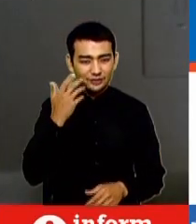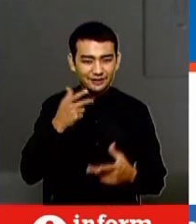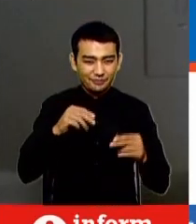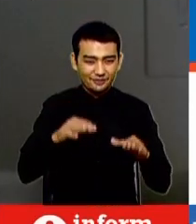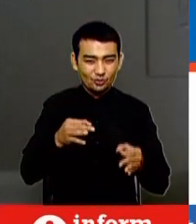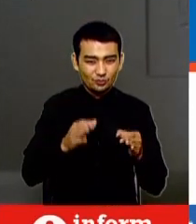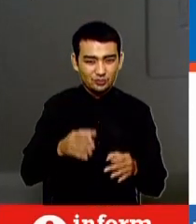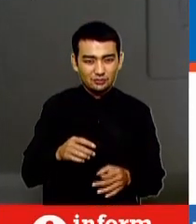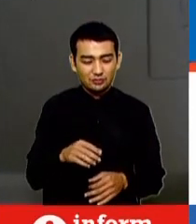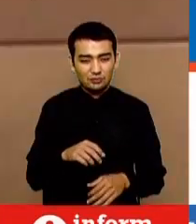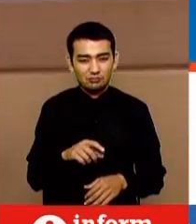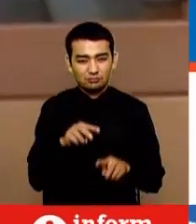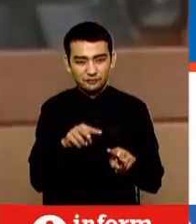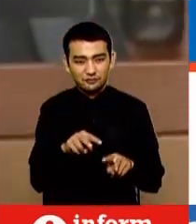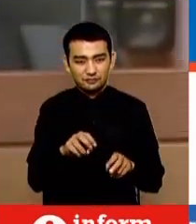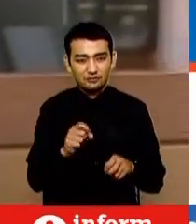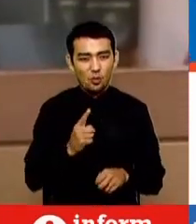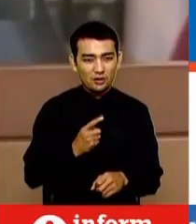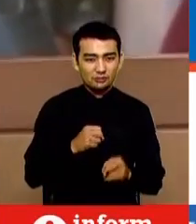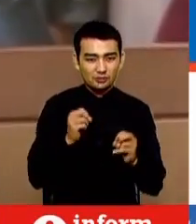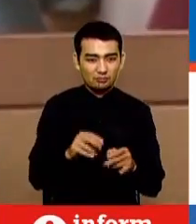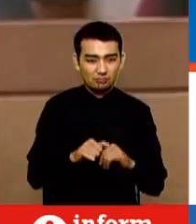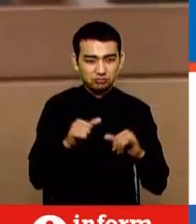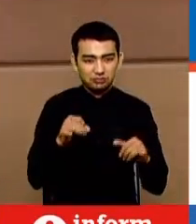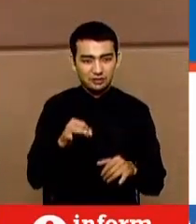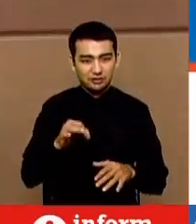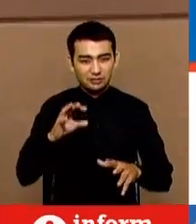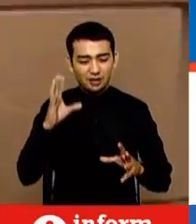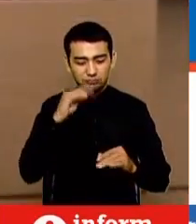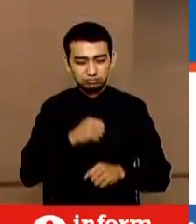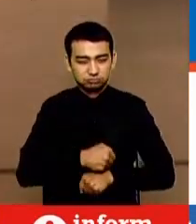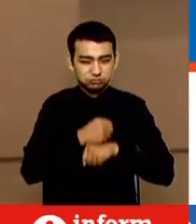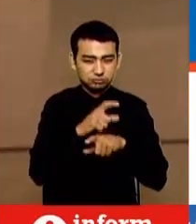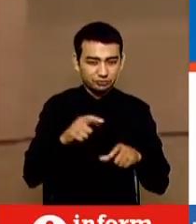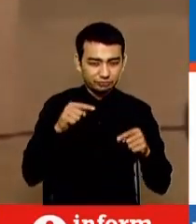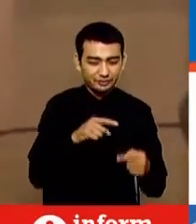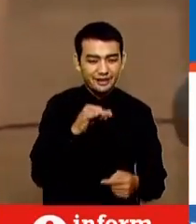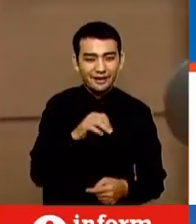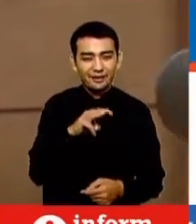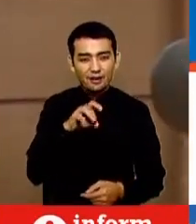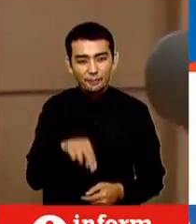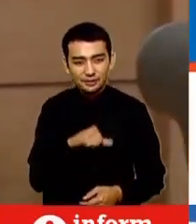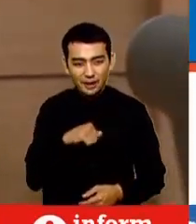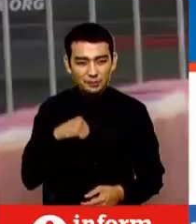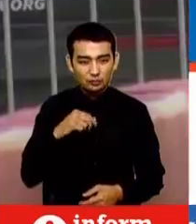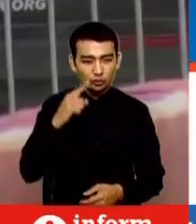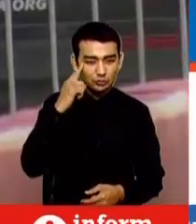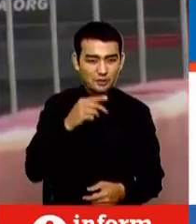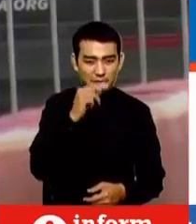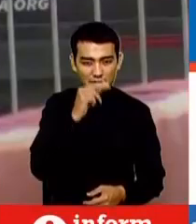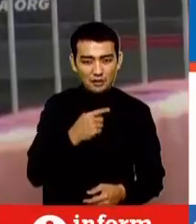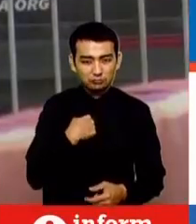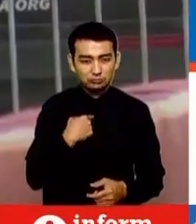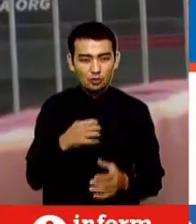меры безопасности. Власти не исключают, что может вспыхнуть стихийный митинг. Сам Трамп считает обвинение попыткой сорвать